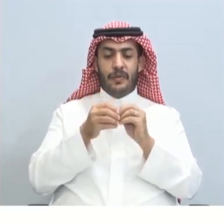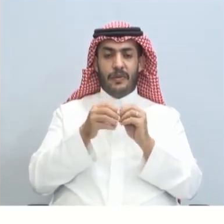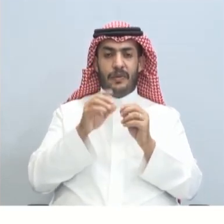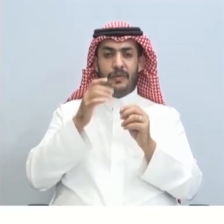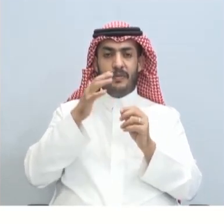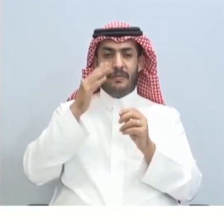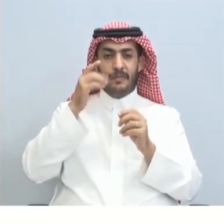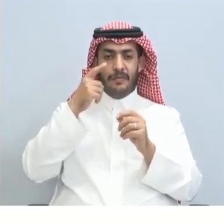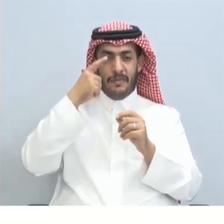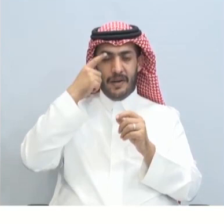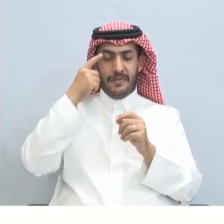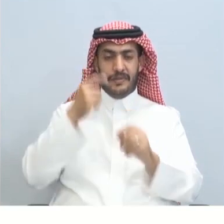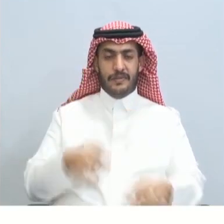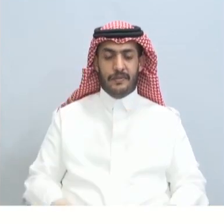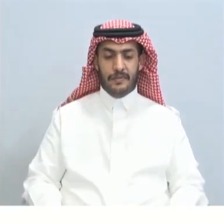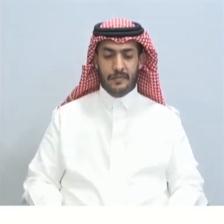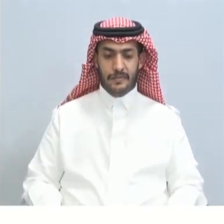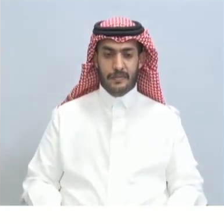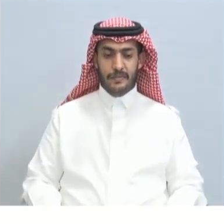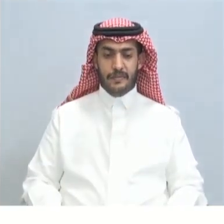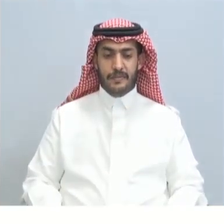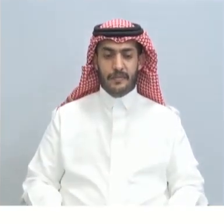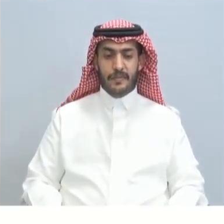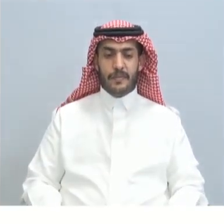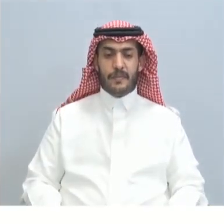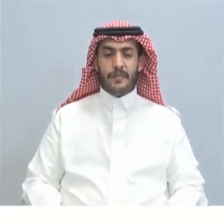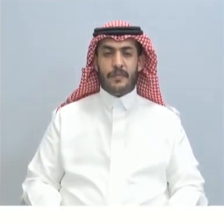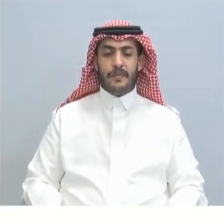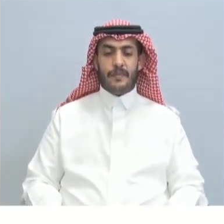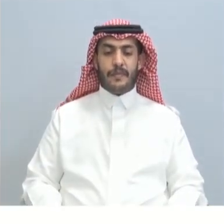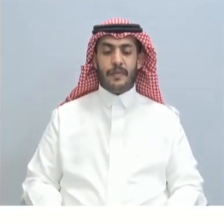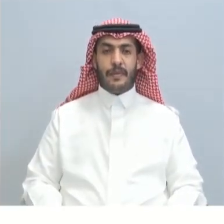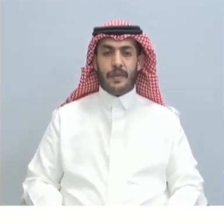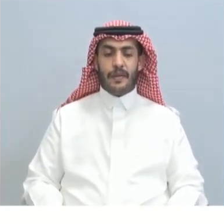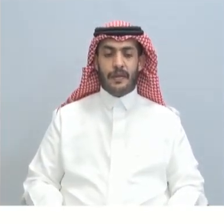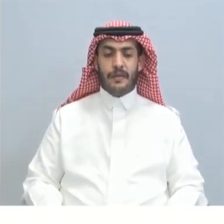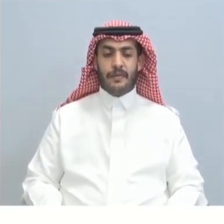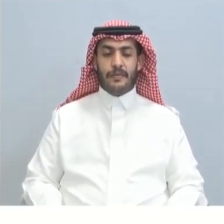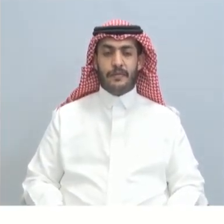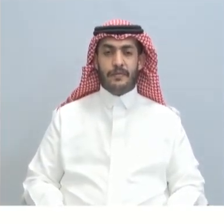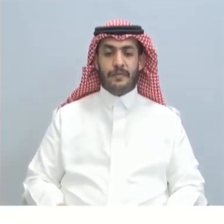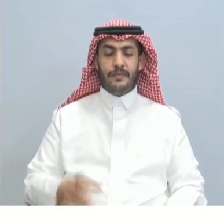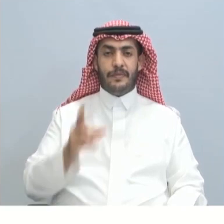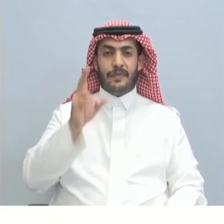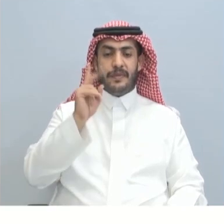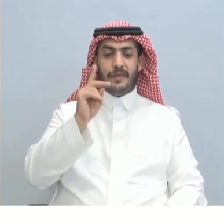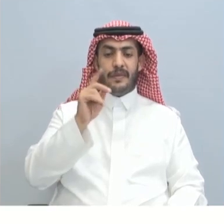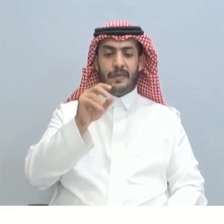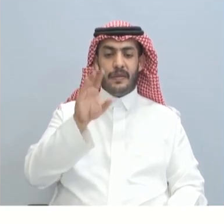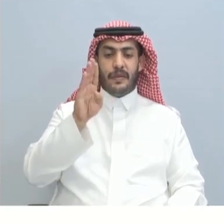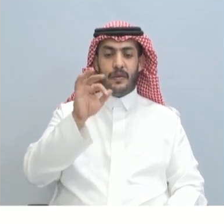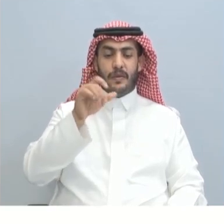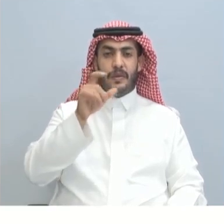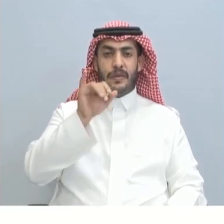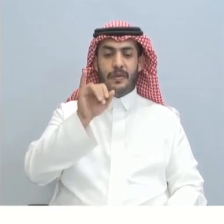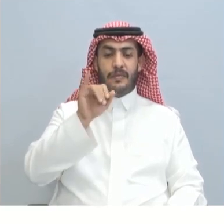بنفسجيا كما هو واضح معنا في صوره ايضا بالنسبه للاحجار الكريمه معدن الكورندم